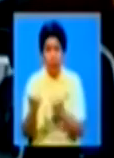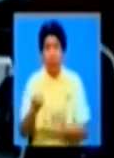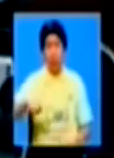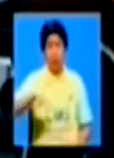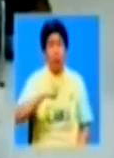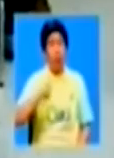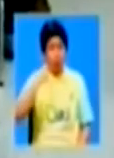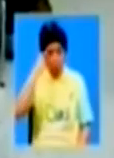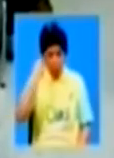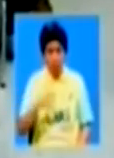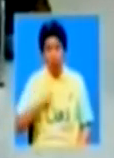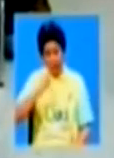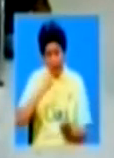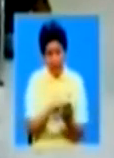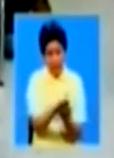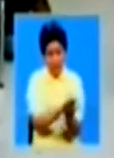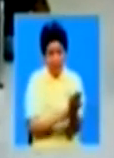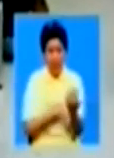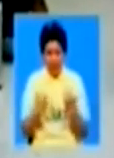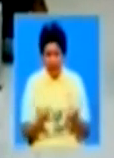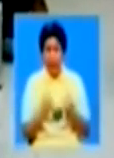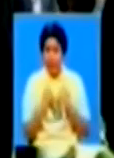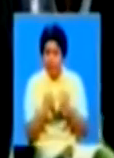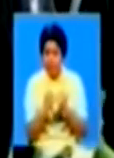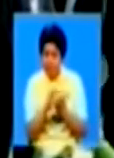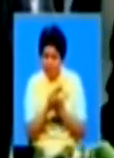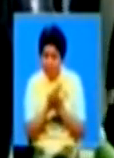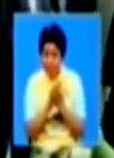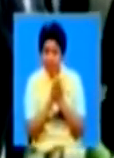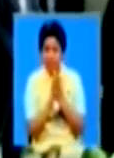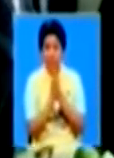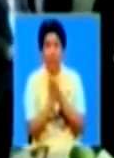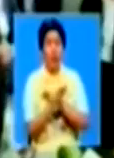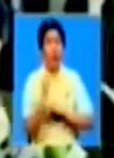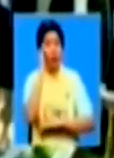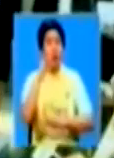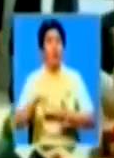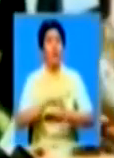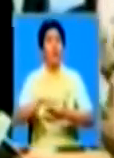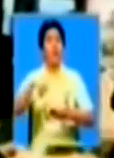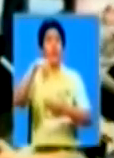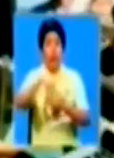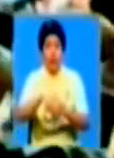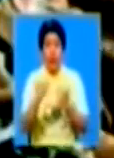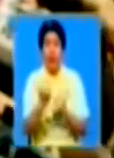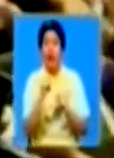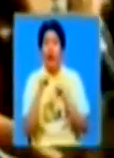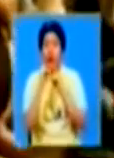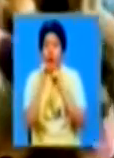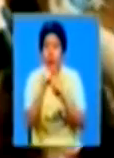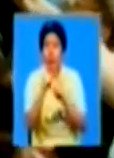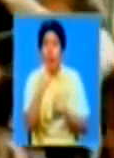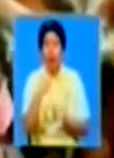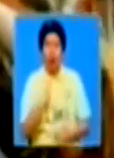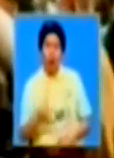กันก็อยากจะขอความร่วมมือให้สื่อมวลชนทุกแขนงช่วยกันเสนอข่าวในทางสร้างสรรค์เป็นไปตามข้อเท็จจริงของกฎหมายและกระบวนการยุติธ